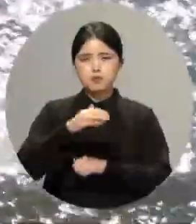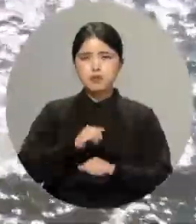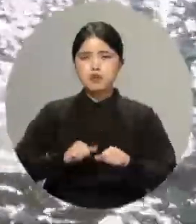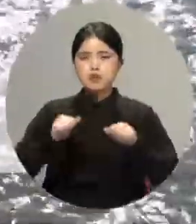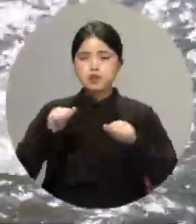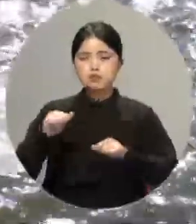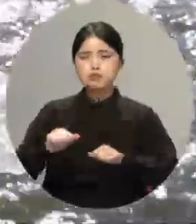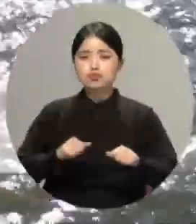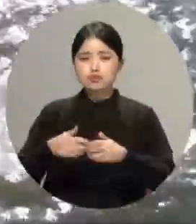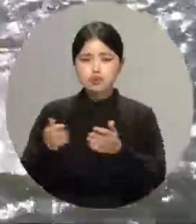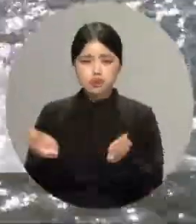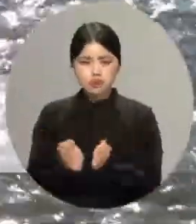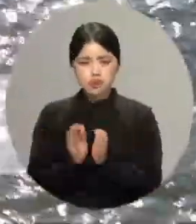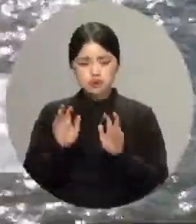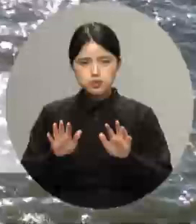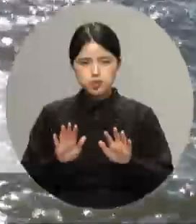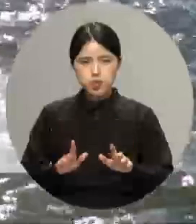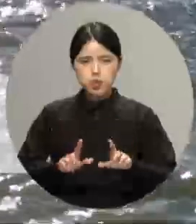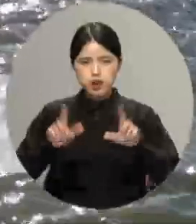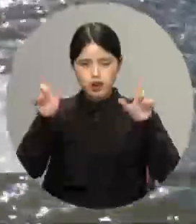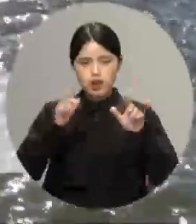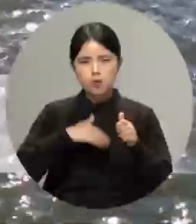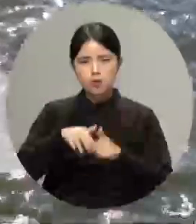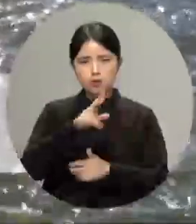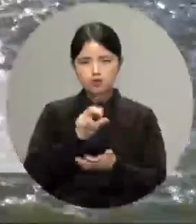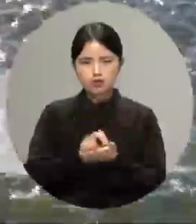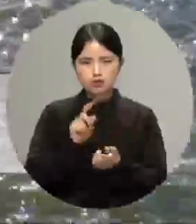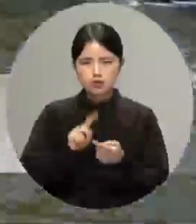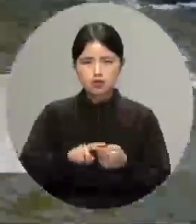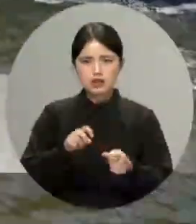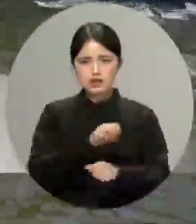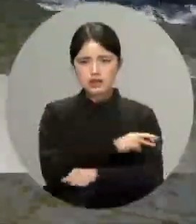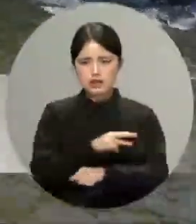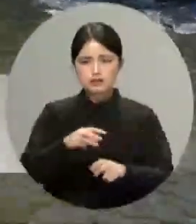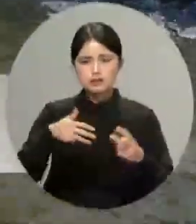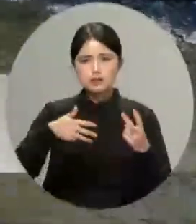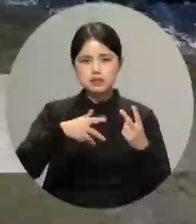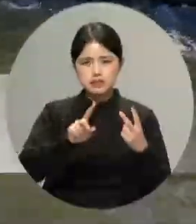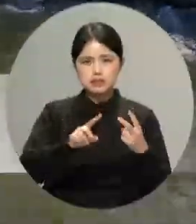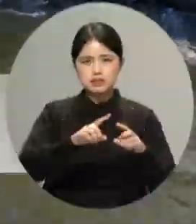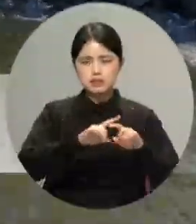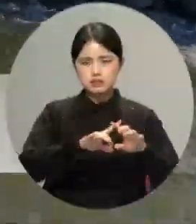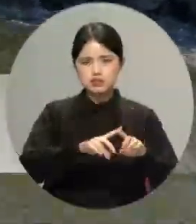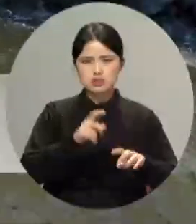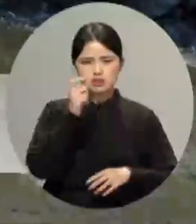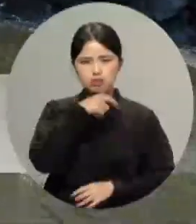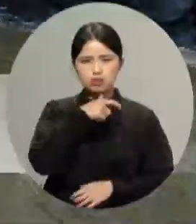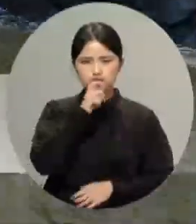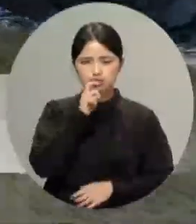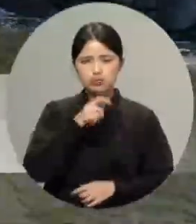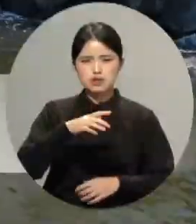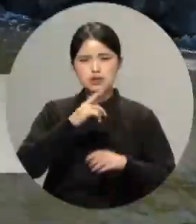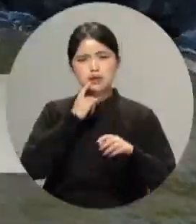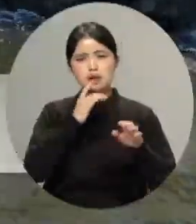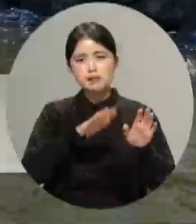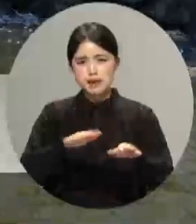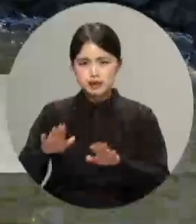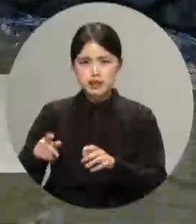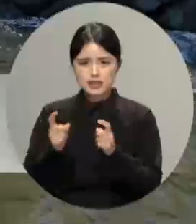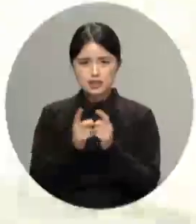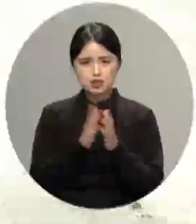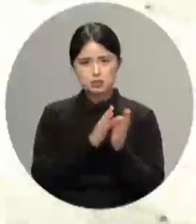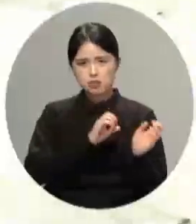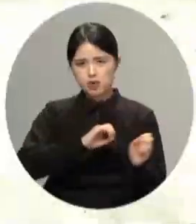한 해 불거진 환경 이슈 중 새만금 산업단지에서 나온 2차 전지 폐수를 바다에 직방류하겠다는 정부 대책을